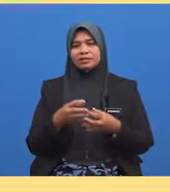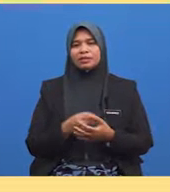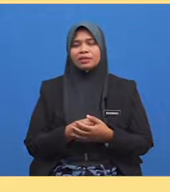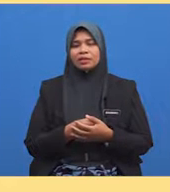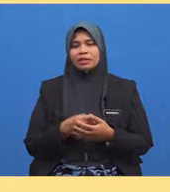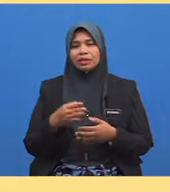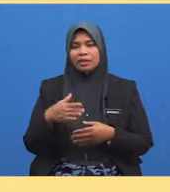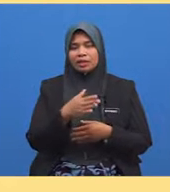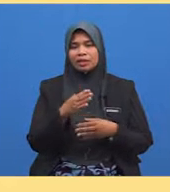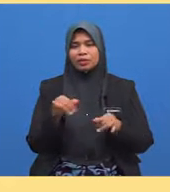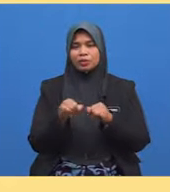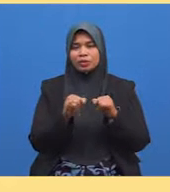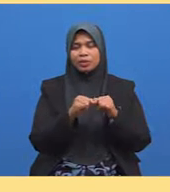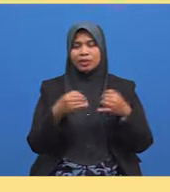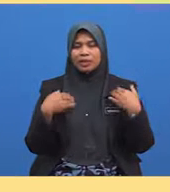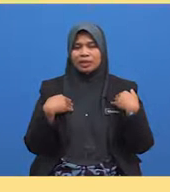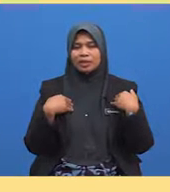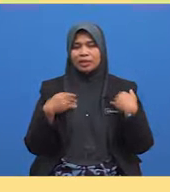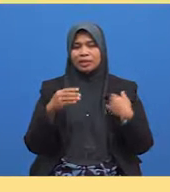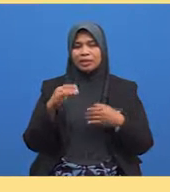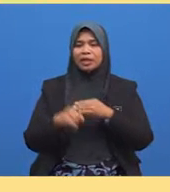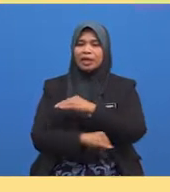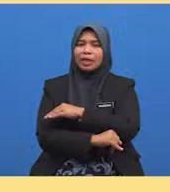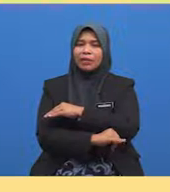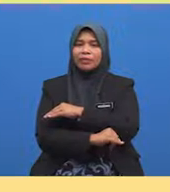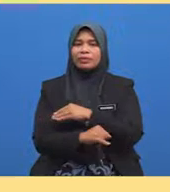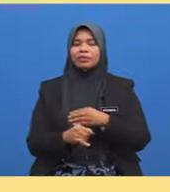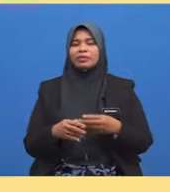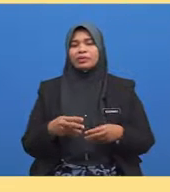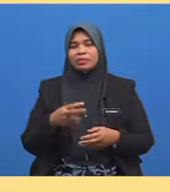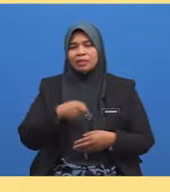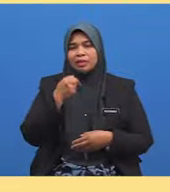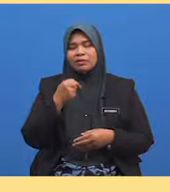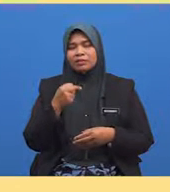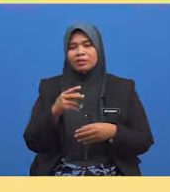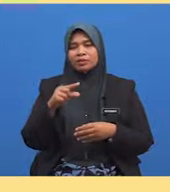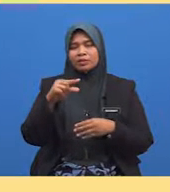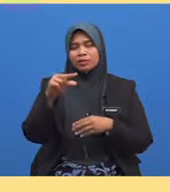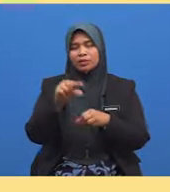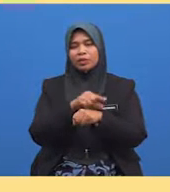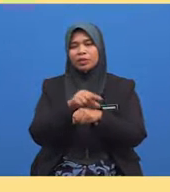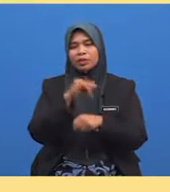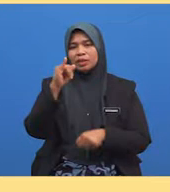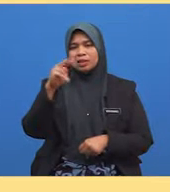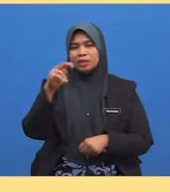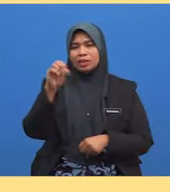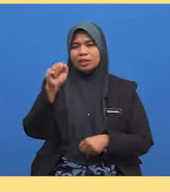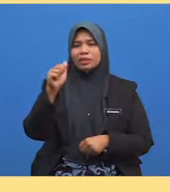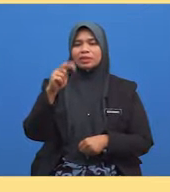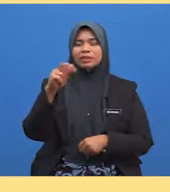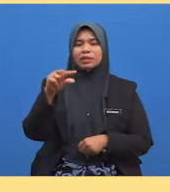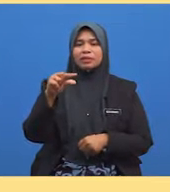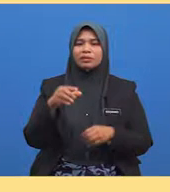itu, ikan juga mempunyai sirip dan ekor. Ikan bernafas melalui insang. Ikan juga